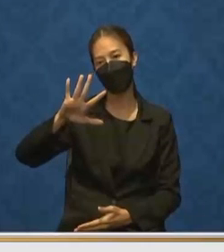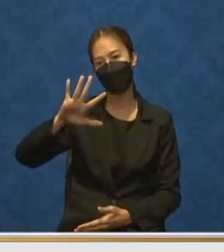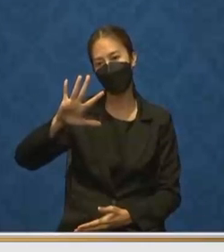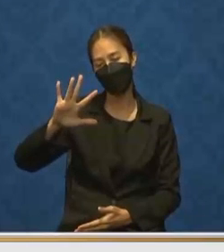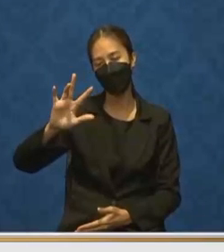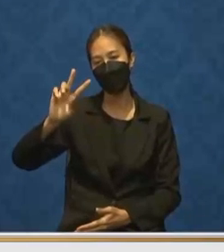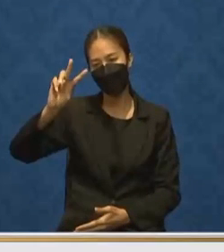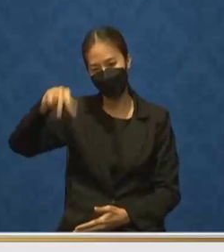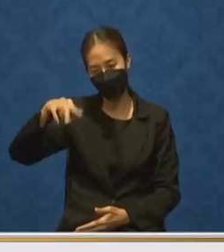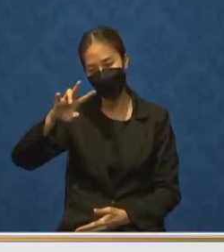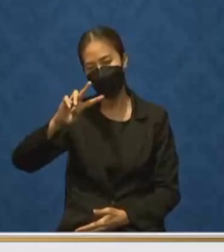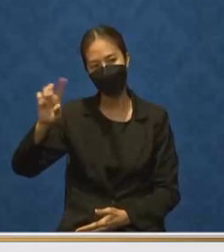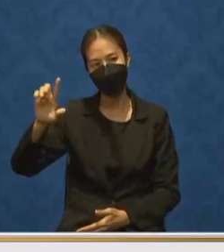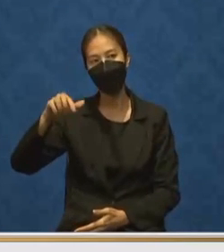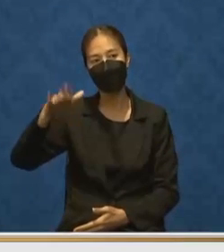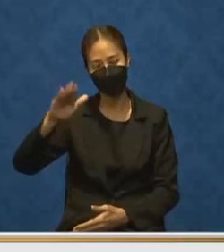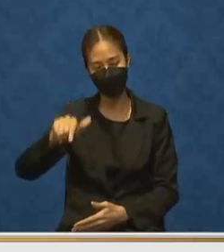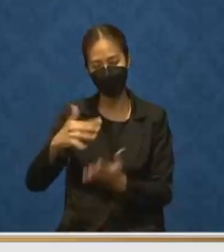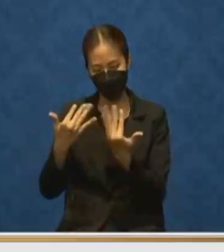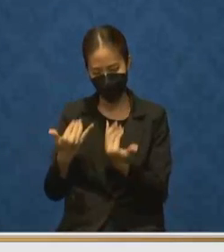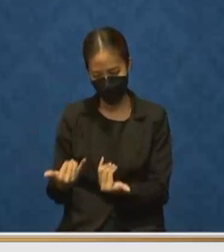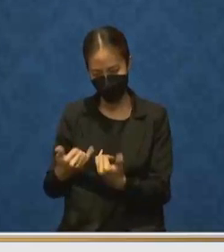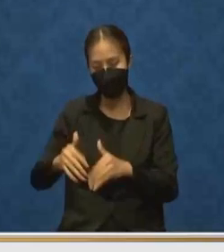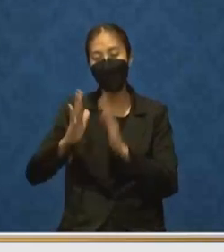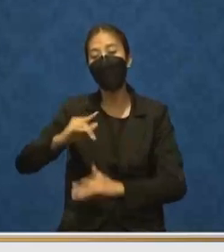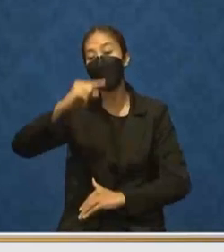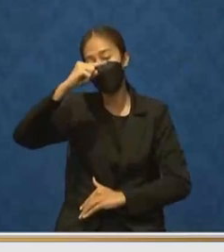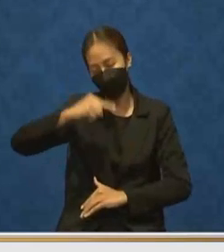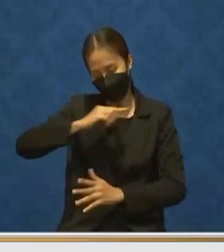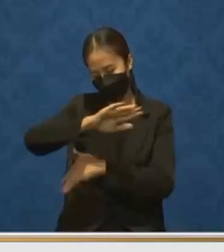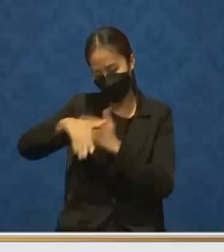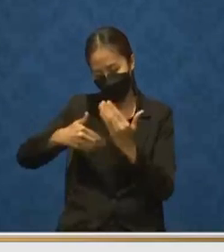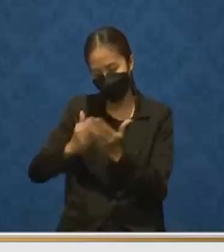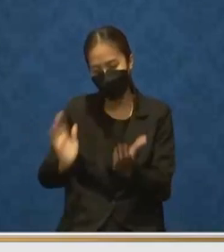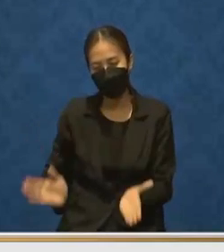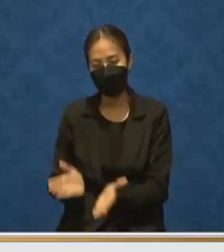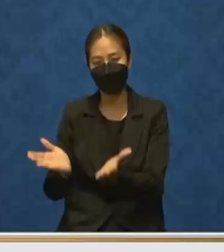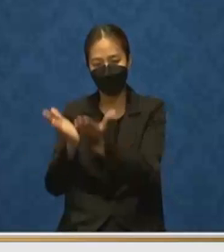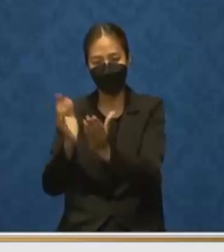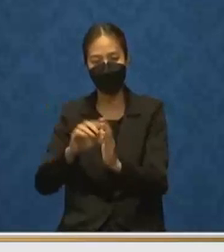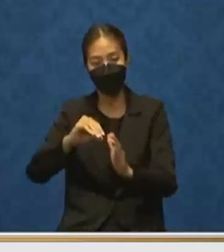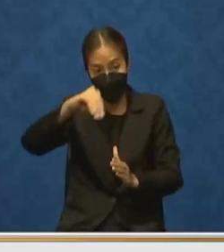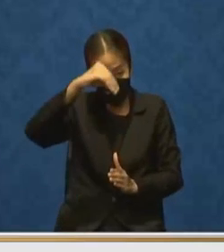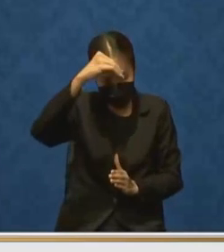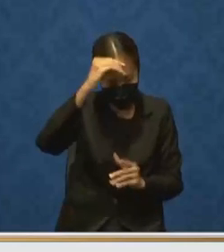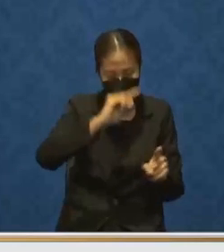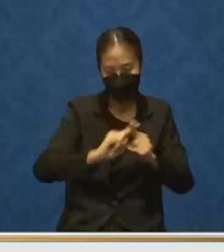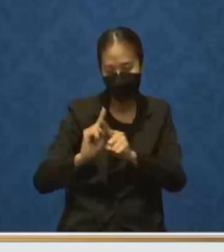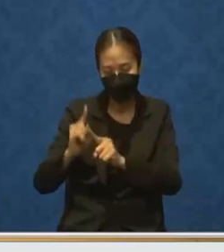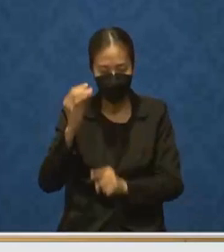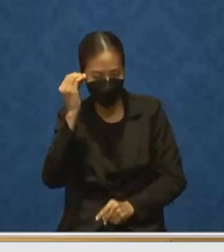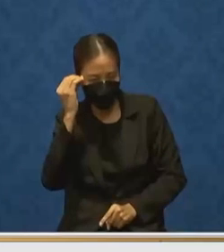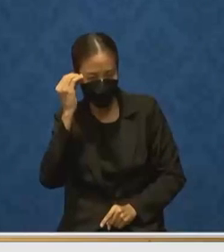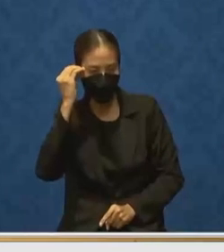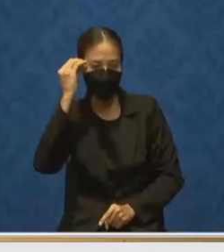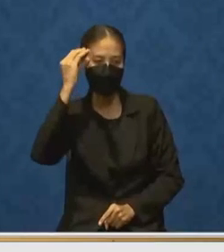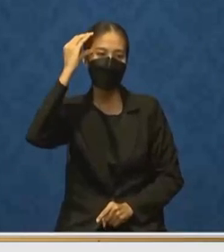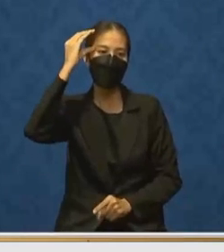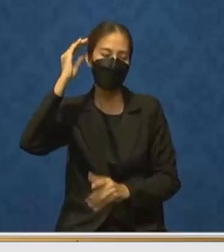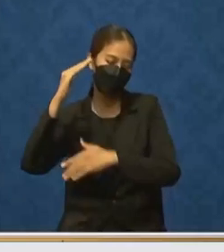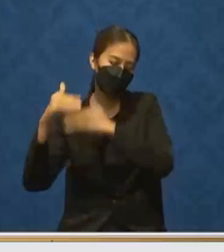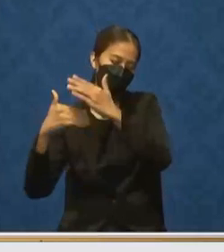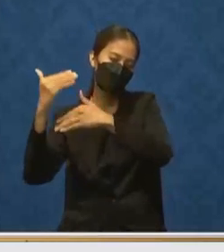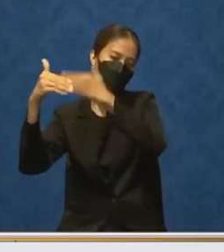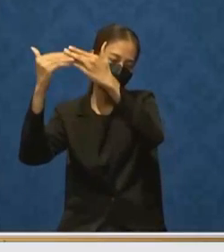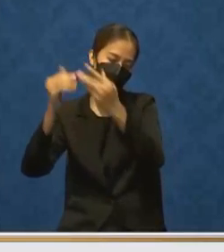2,650.2 ล้านบาทเพื่อพัฒนาคนไทยทุกช่วงวัยและส่งเสริมผู้เรียนทุกกลุ่มให้รับการพัฒนาความรู้ทักษะที่มีความเป็นเ